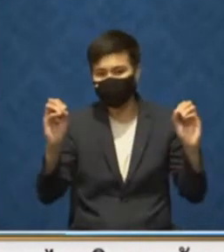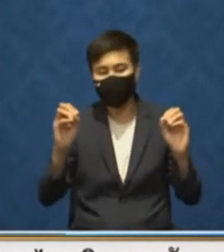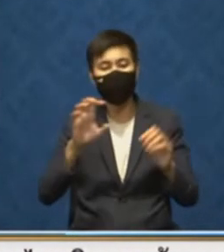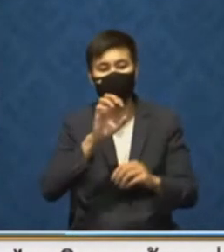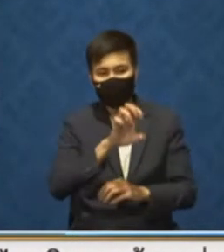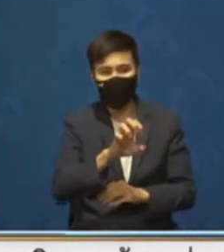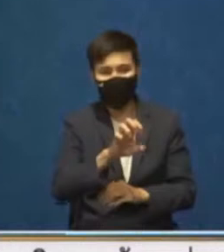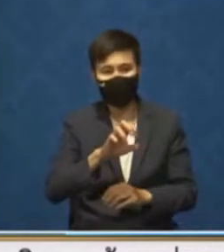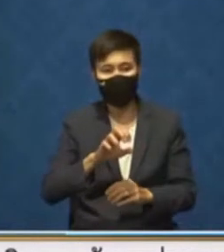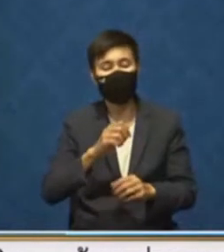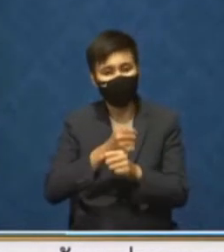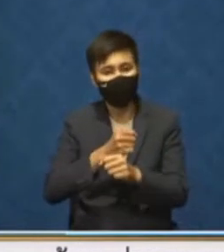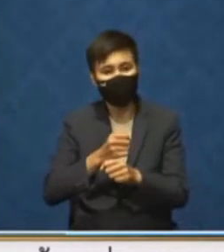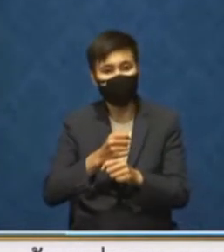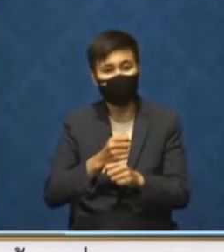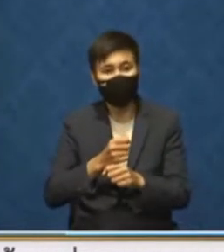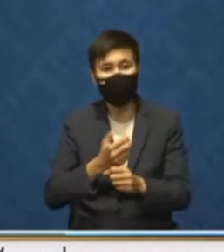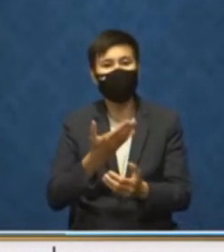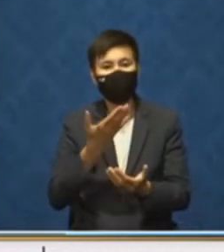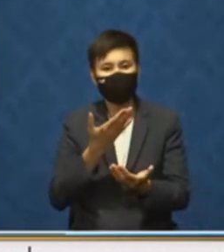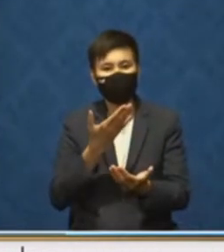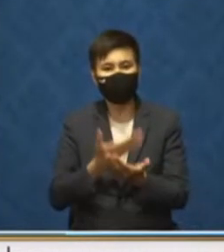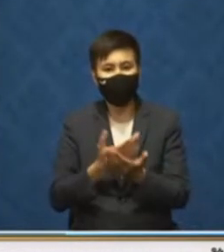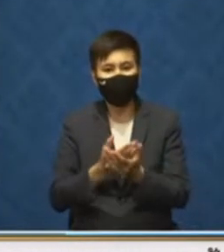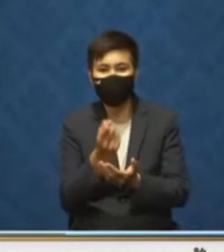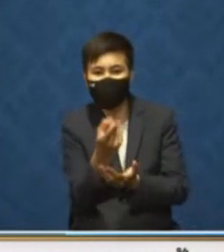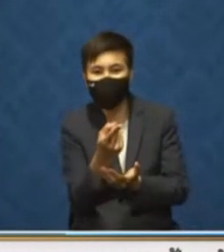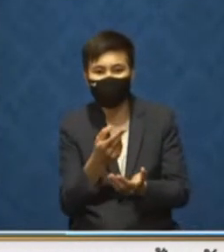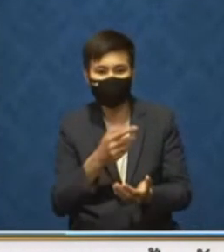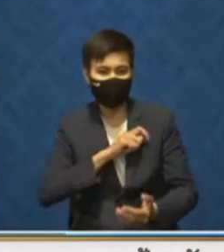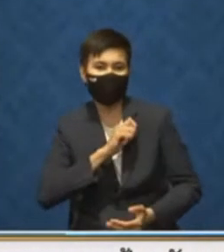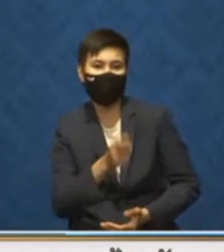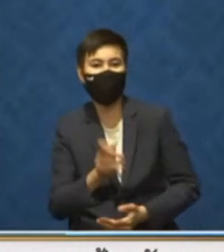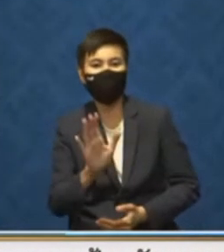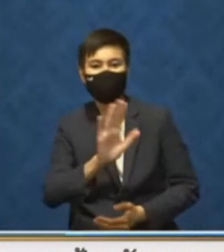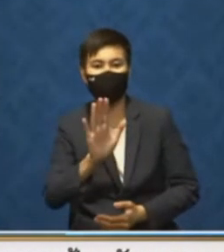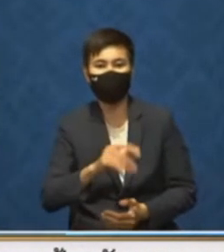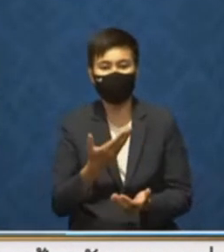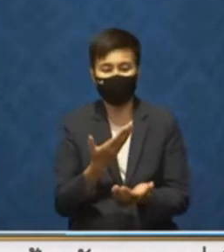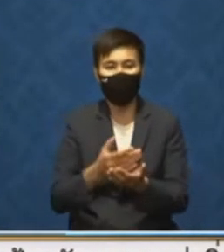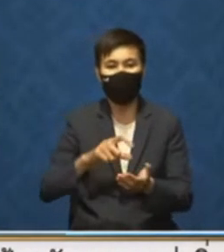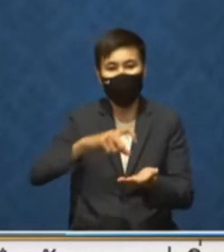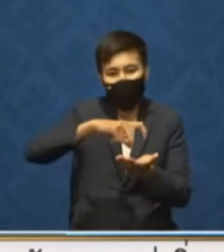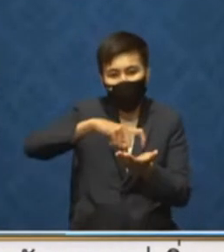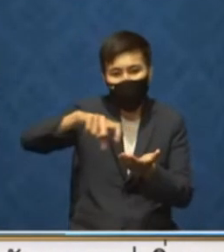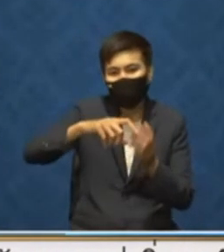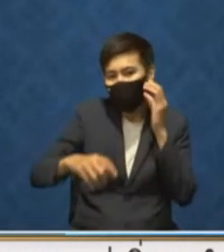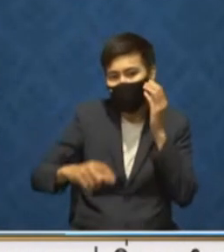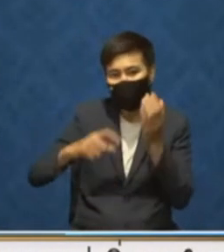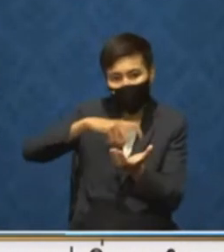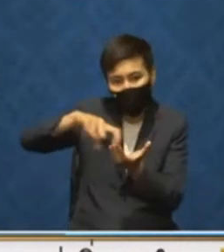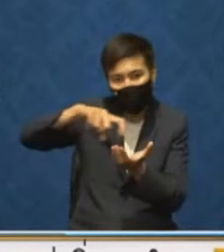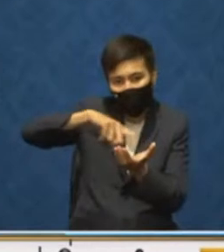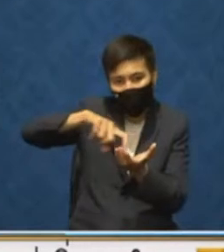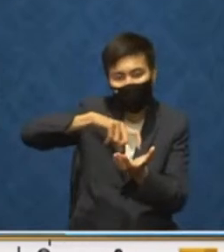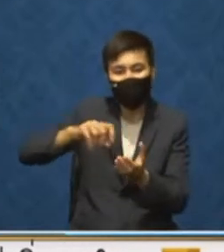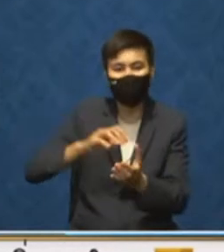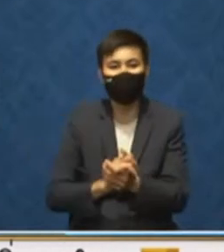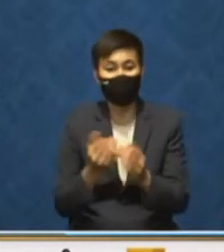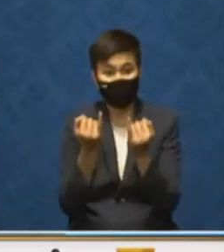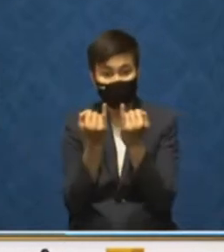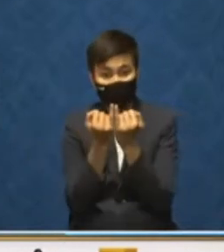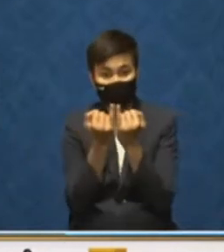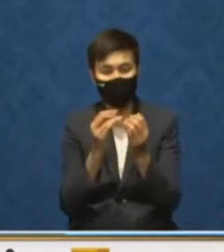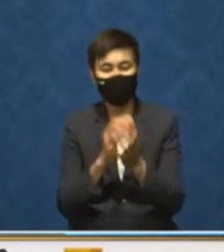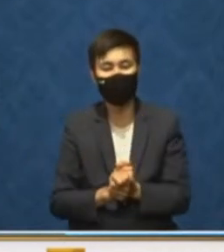ส่งเสริมให้เกิดสังคมไร้เงินสดถูกอาบัติเจ็งซึ่งประสบความเร็วถึงวันนี้นะครับทุกคนรู้จักและคุ้นชินนะครับเช่นการ